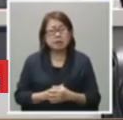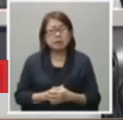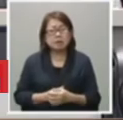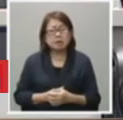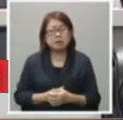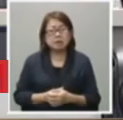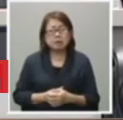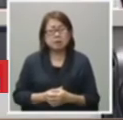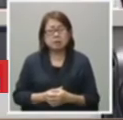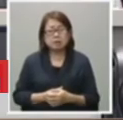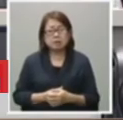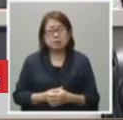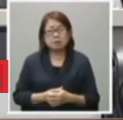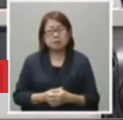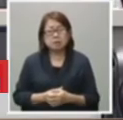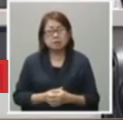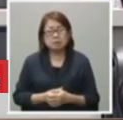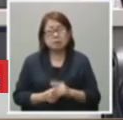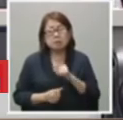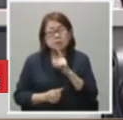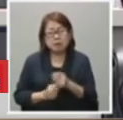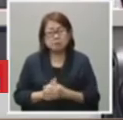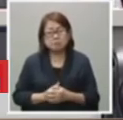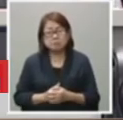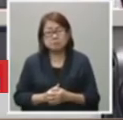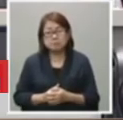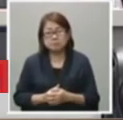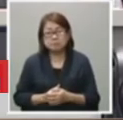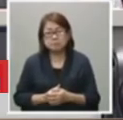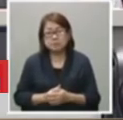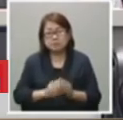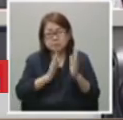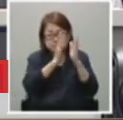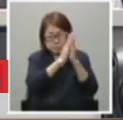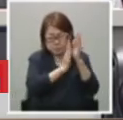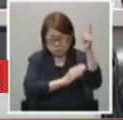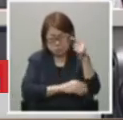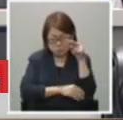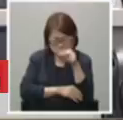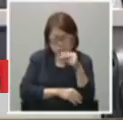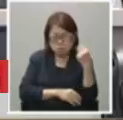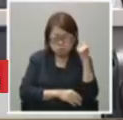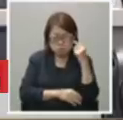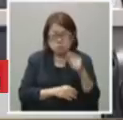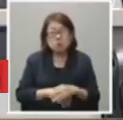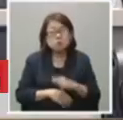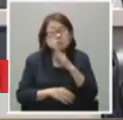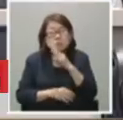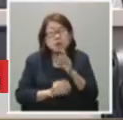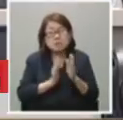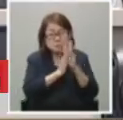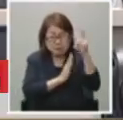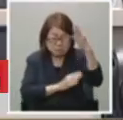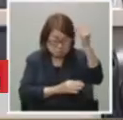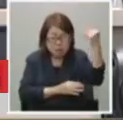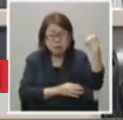ถ้าถามได้นะครับฟ้ามีตานะครับท่านประธานครับผมจะขอท่านเทวดาครับช่วยส่งคน